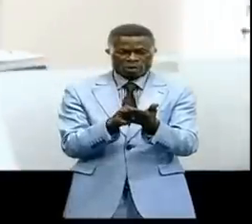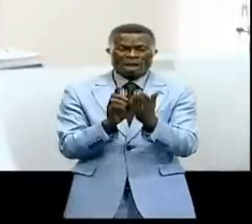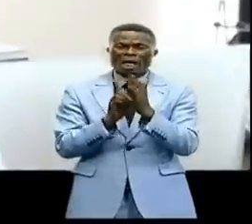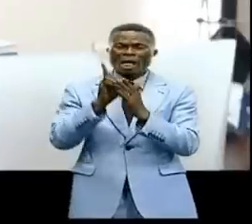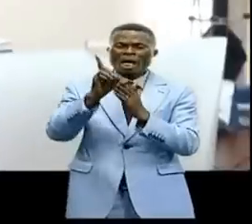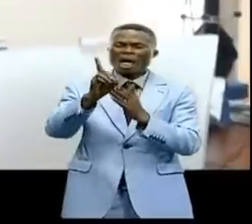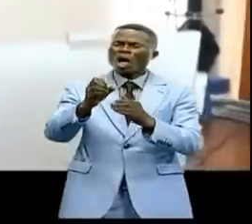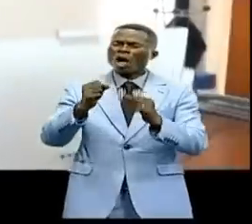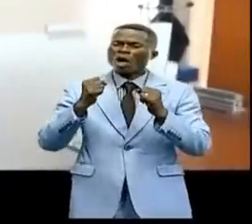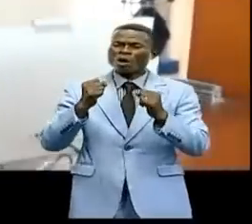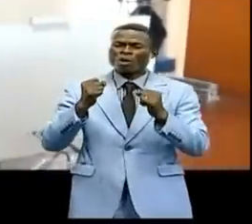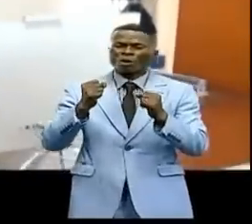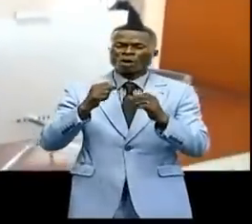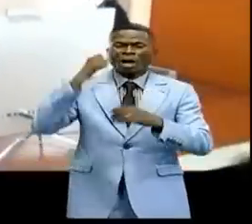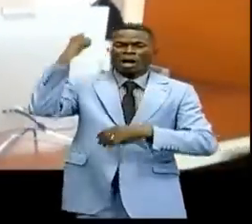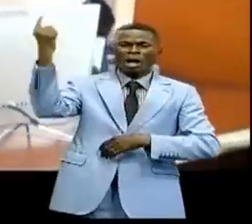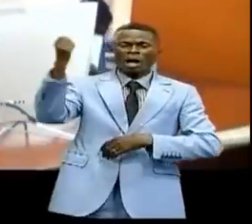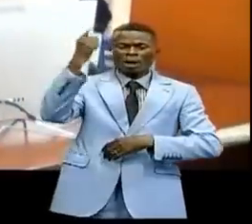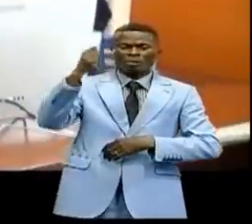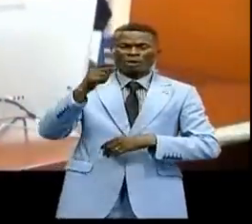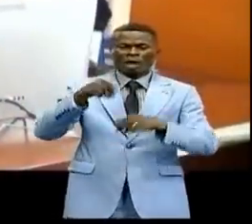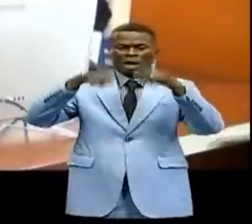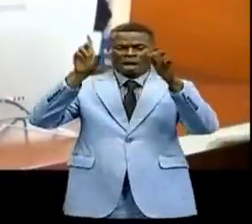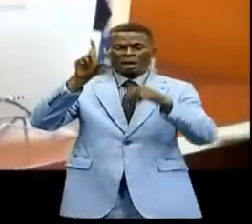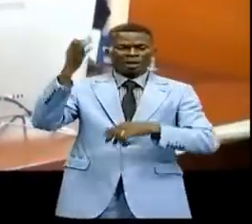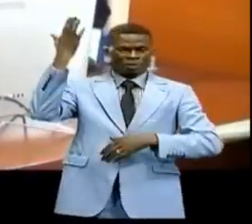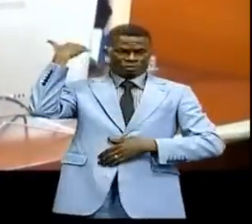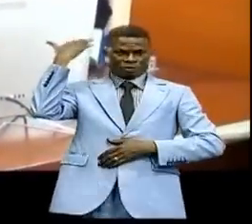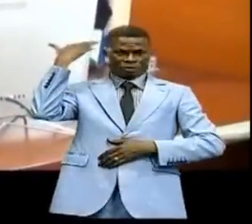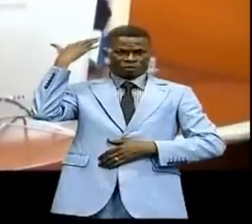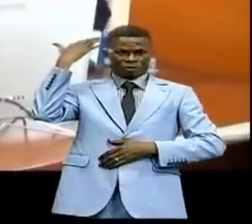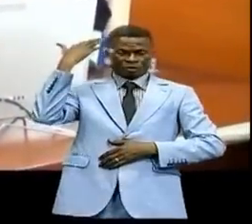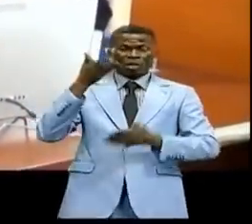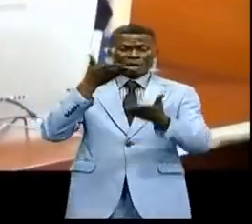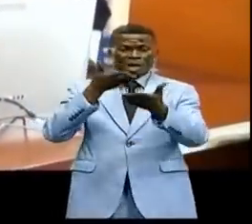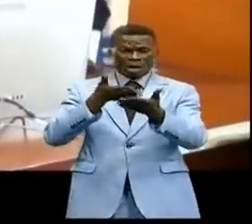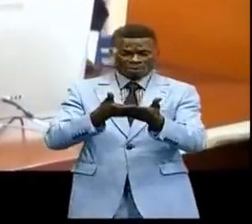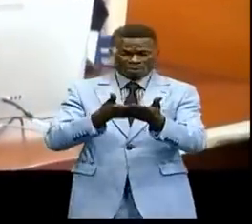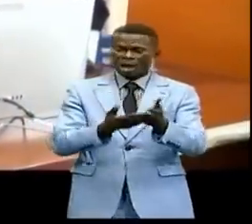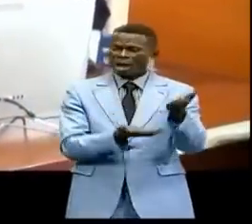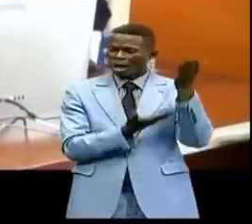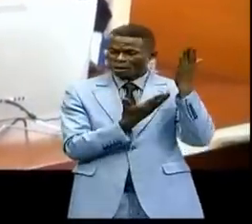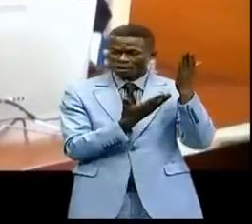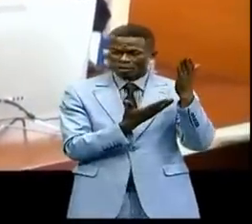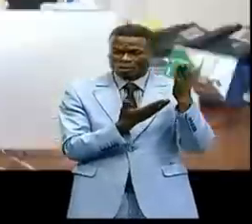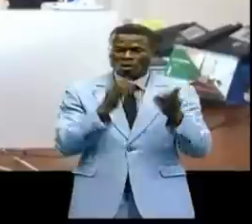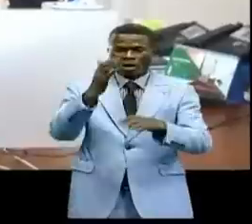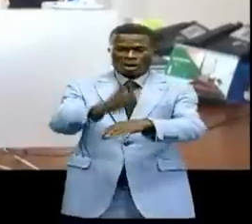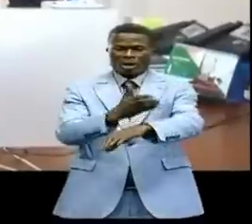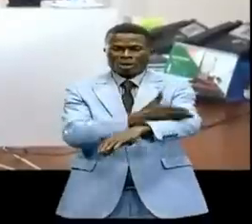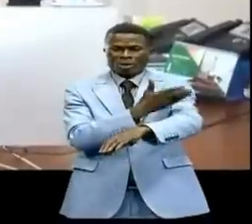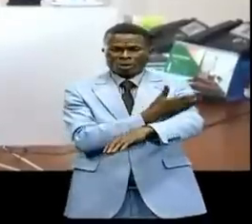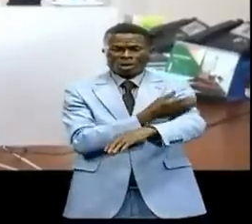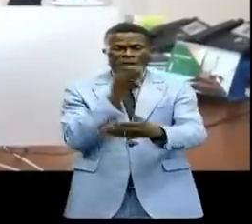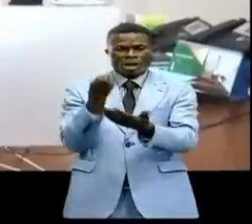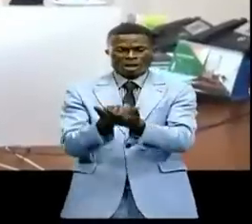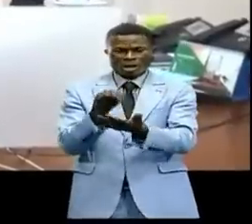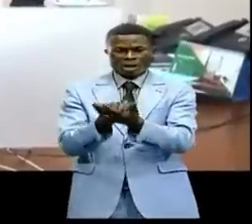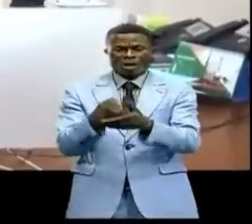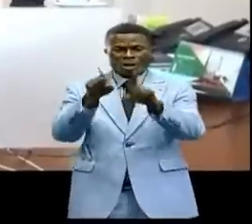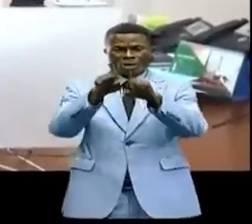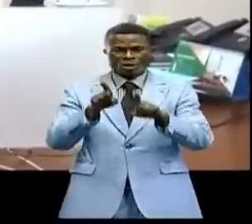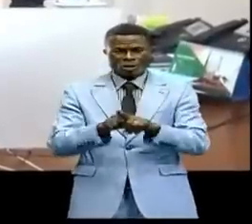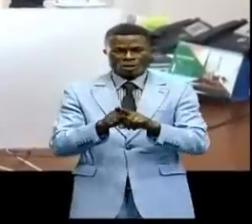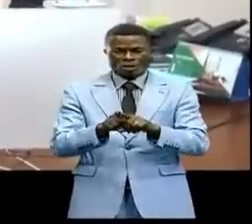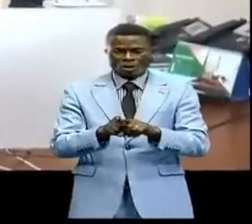développement considérable dans le monde au cours de 20 dernières années. Il a fait preuve de son impact sur la croissance économique ainsi que